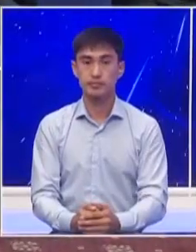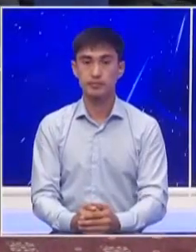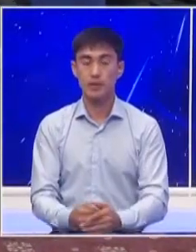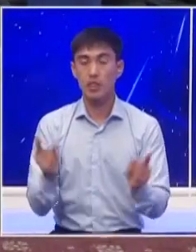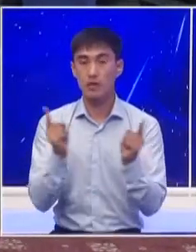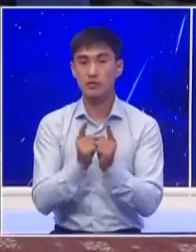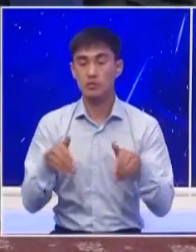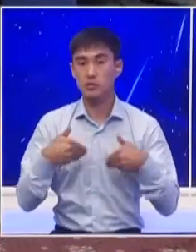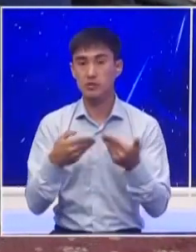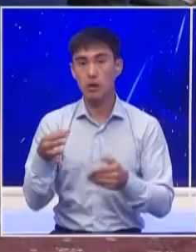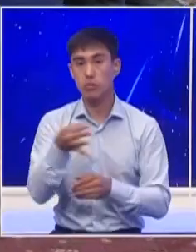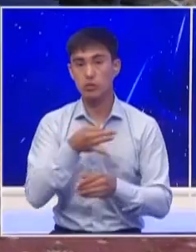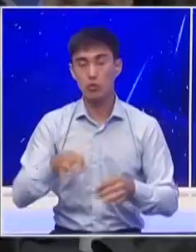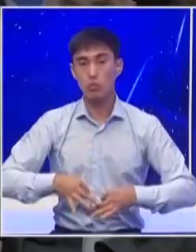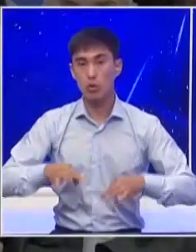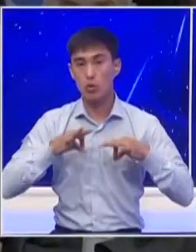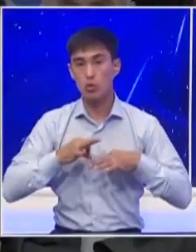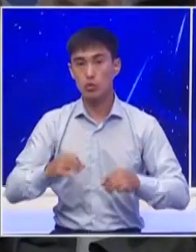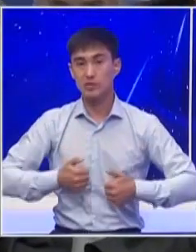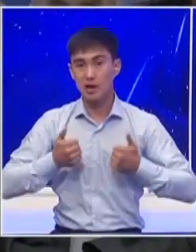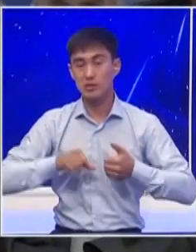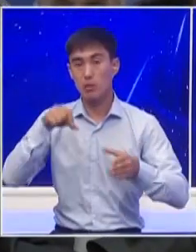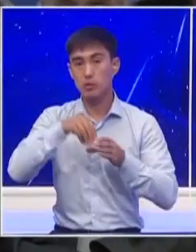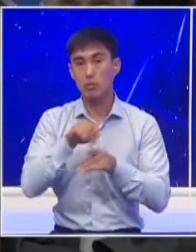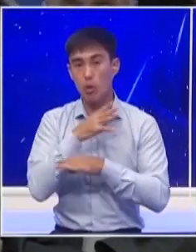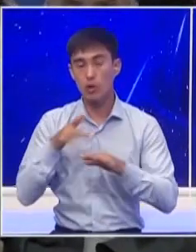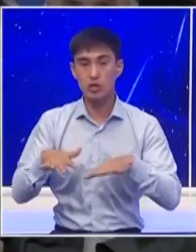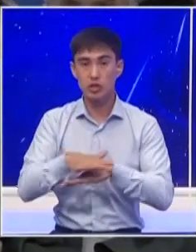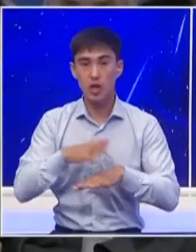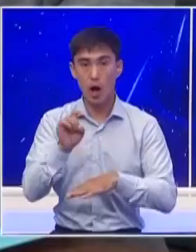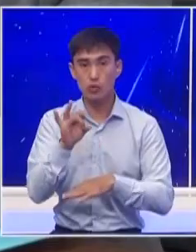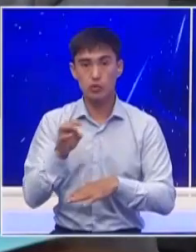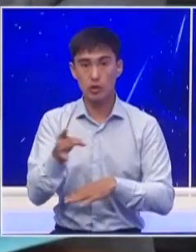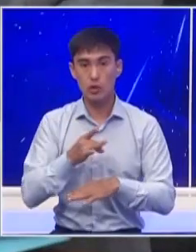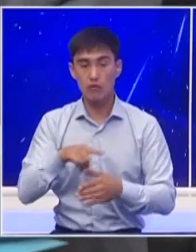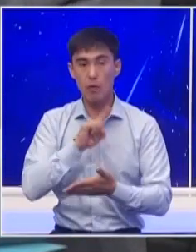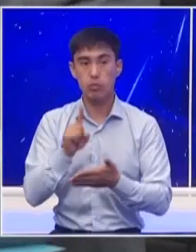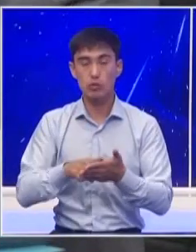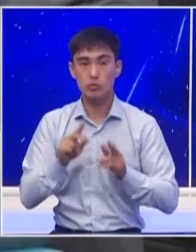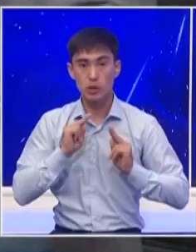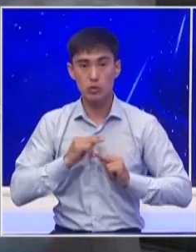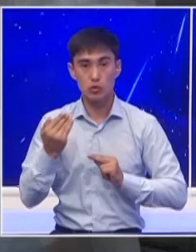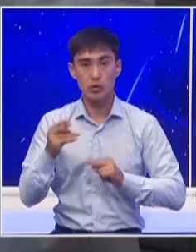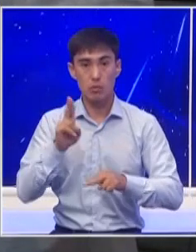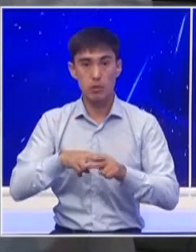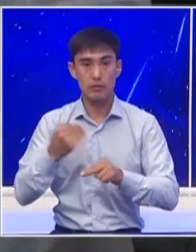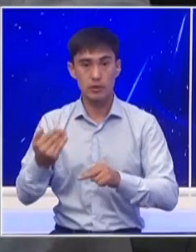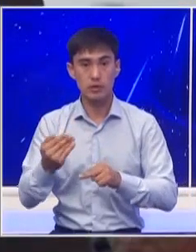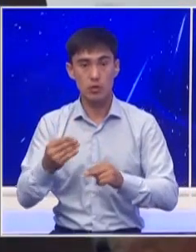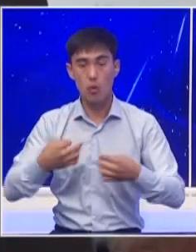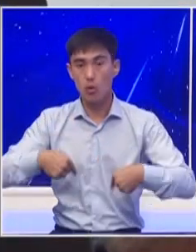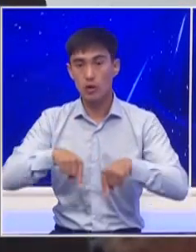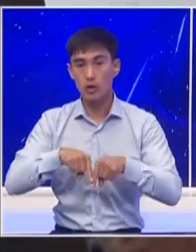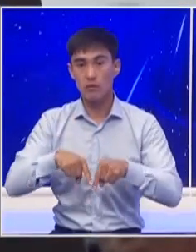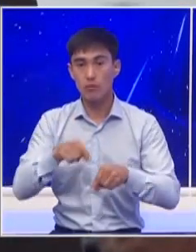На встречу с представителями областной прокуратуры старались попасть многие жители Аксусского района. Вопросов к сотрудникам правоохранительных и надзорных